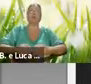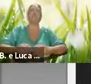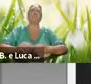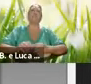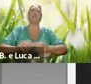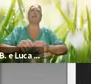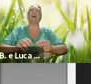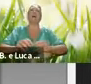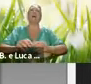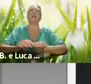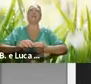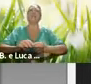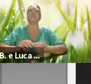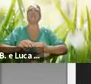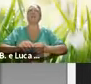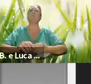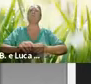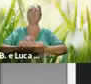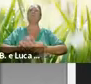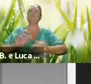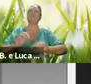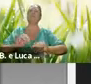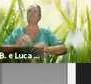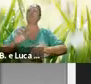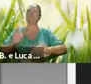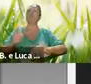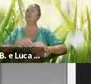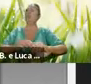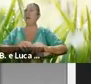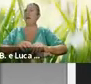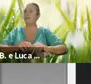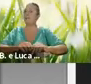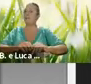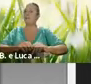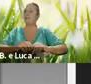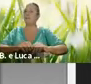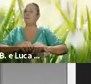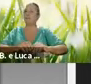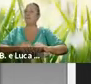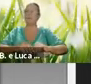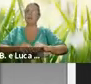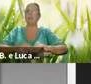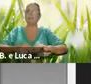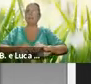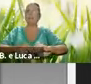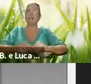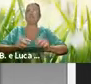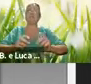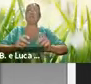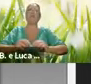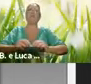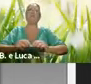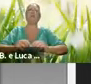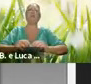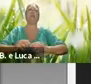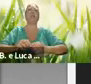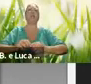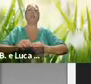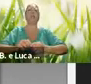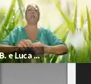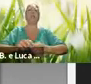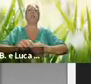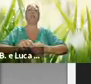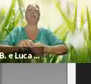spirito, no? È essenziale molta attenzione nel giudicare, perché mentre affiniamo